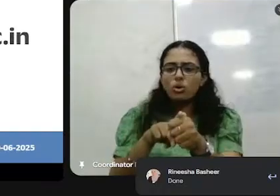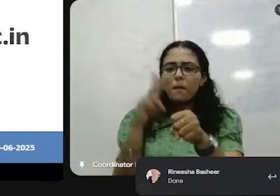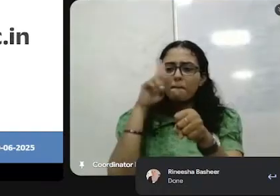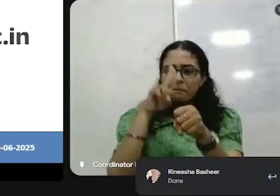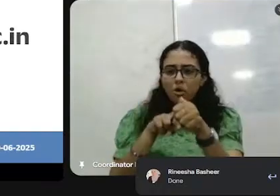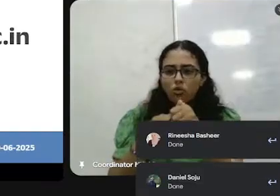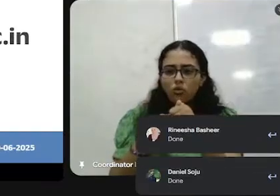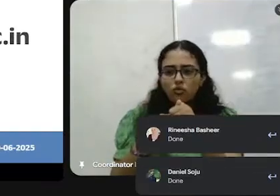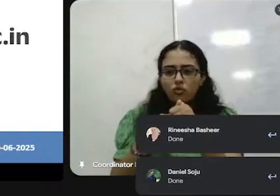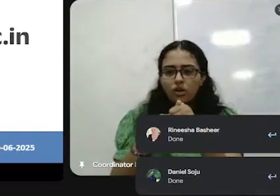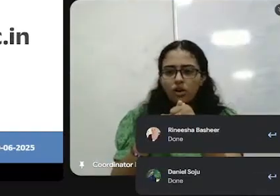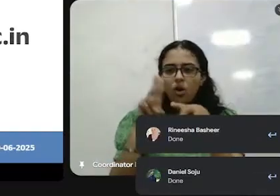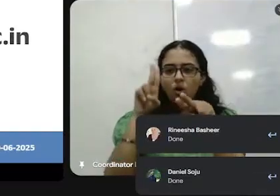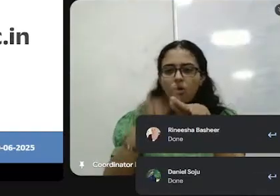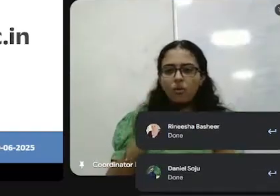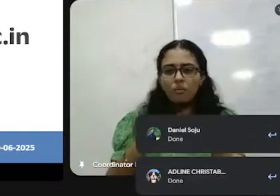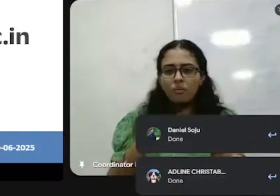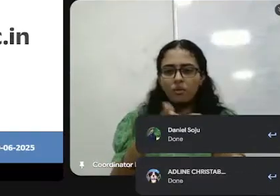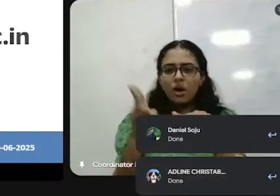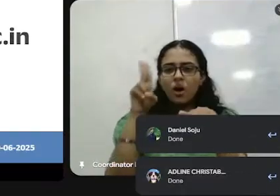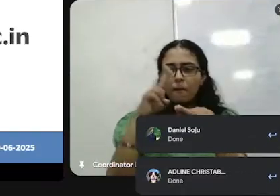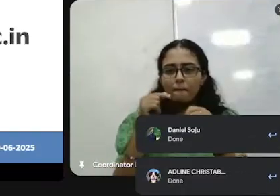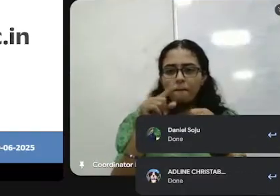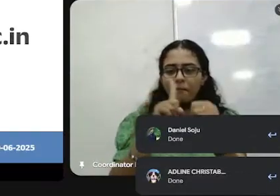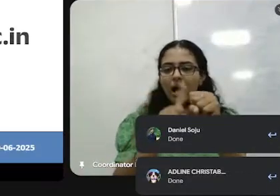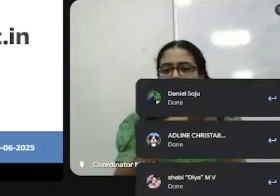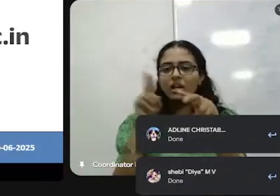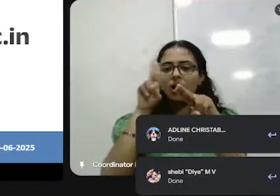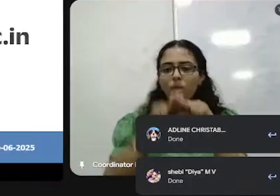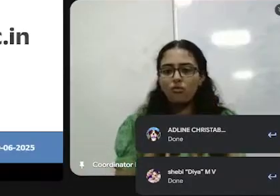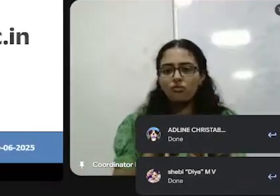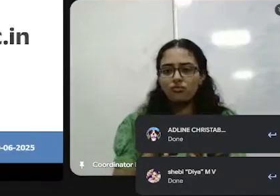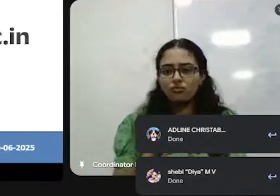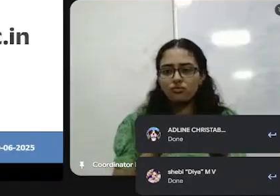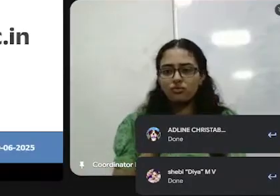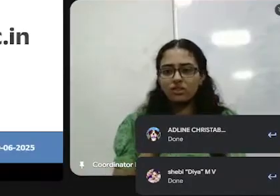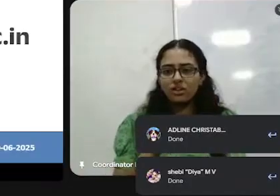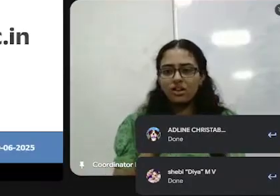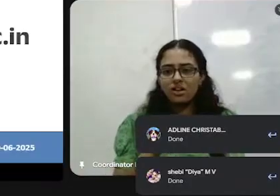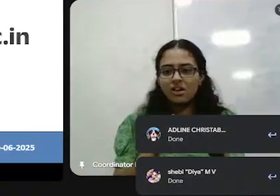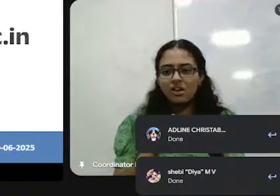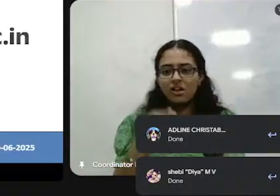മ്യൂട്ട് ചെയ്യാമോ? ഗൗതം എന്ന് പറയുന്ന വ്യക്തി മൈക്കൊന്ന് മ്യൂട്ട് ചെയ്യാമോ?